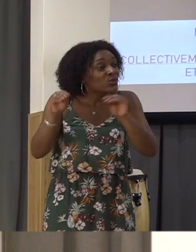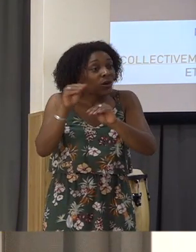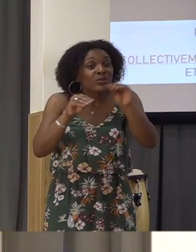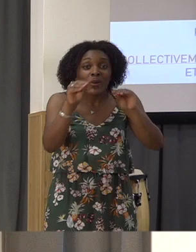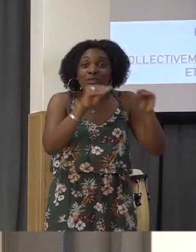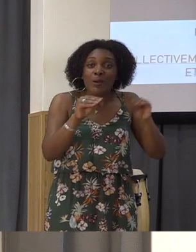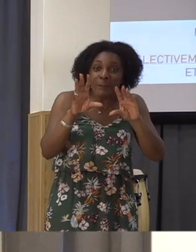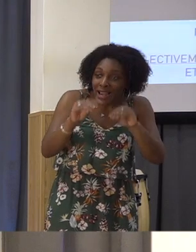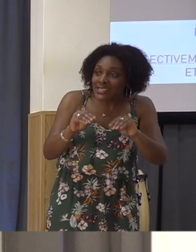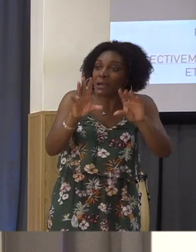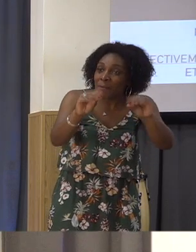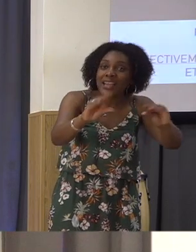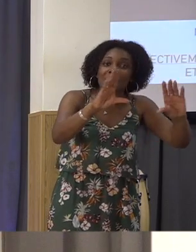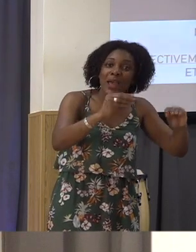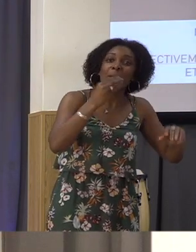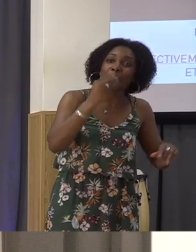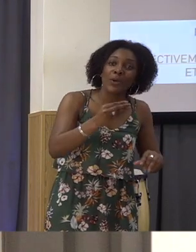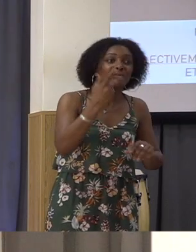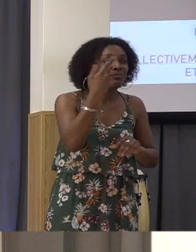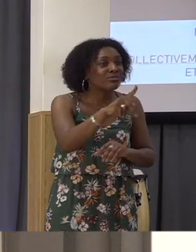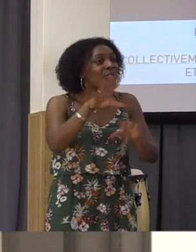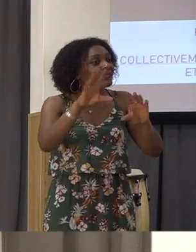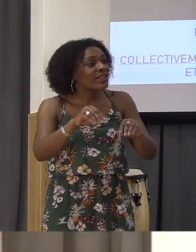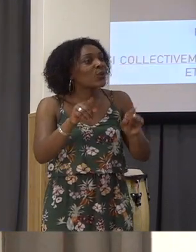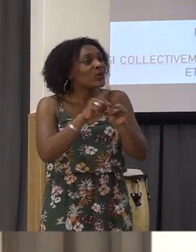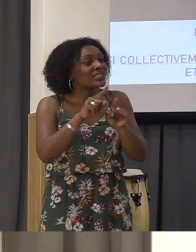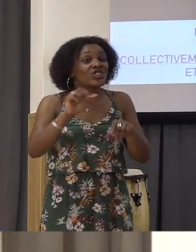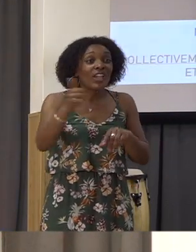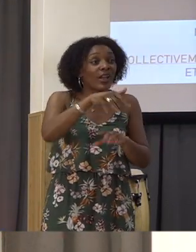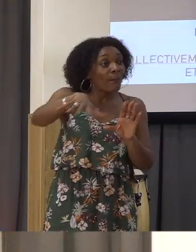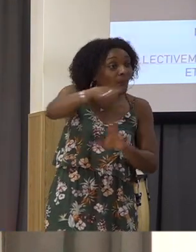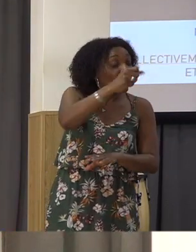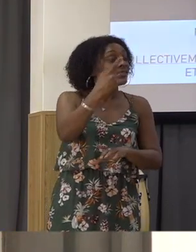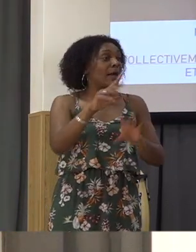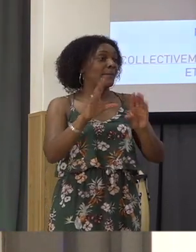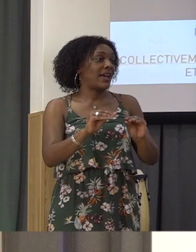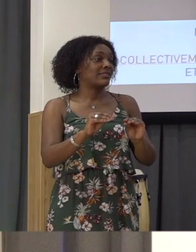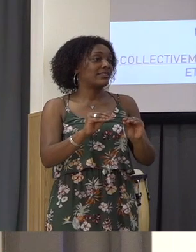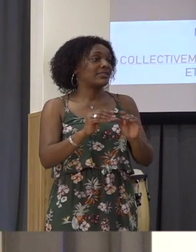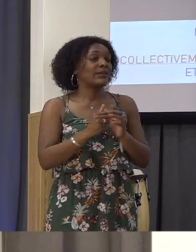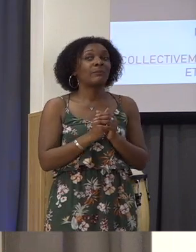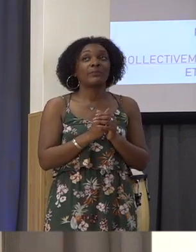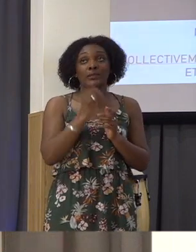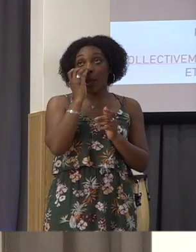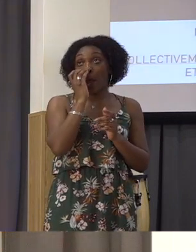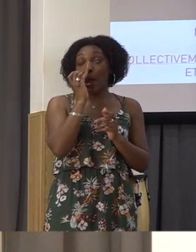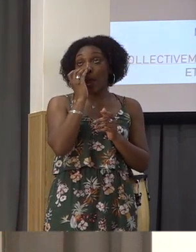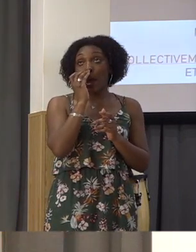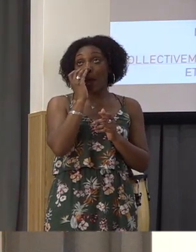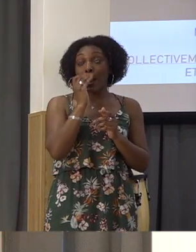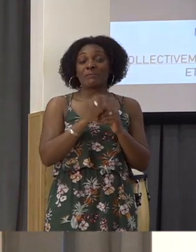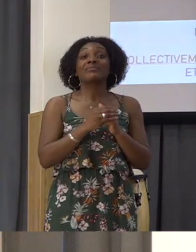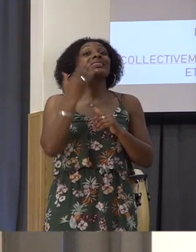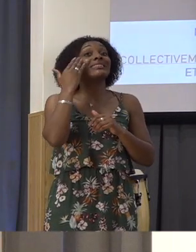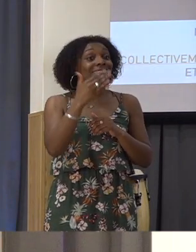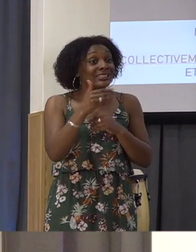place. Et si chacun prend sa place, si on combine ces deux choses, si on combine ces deux effets,